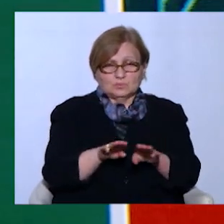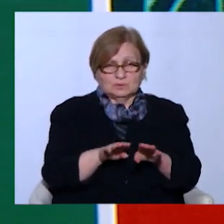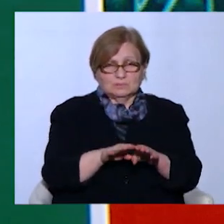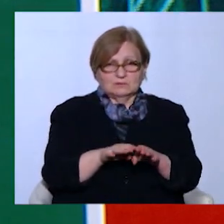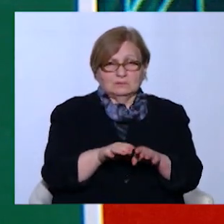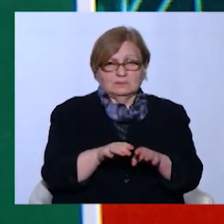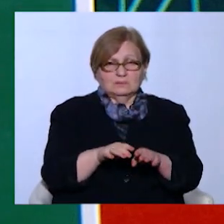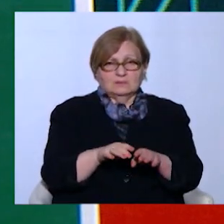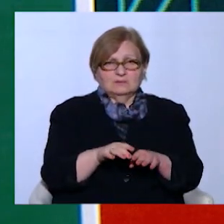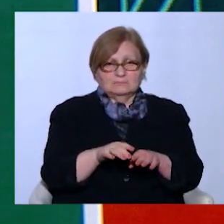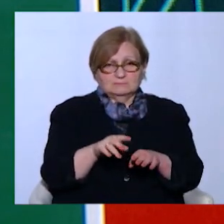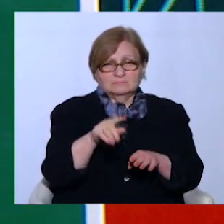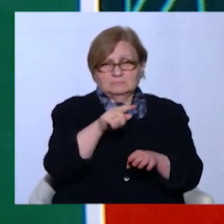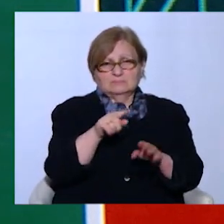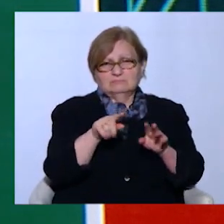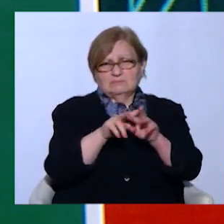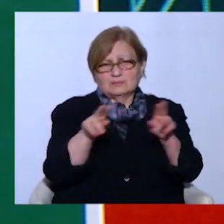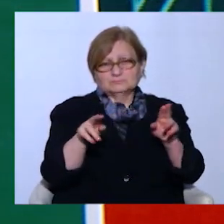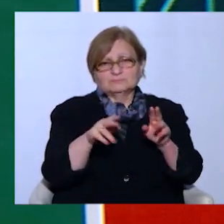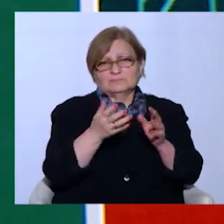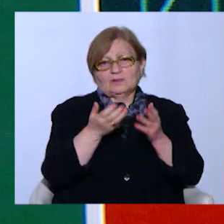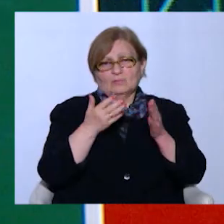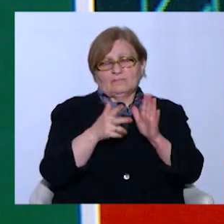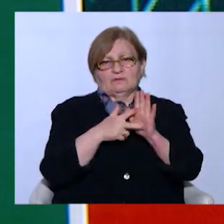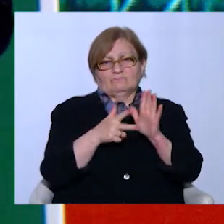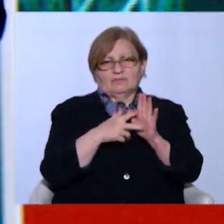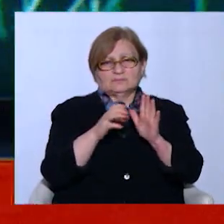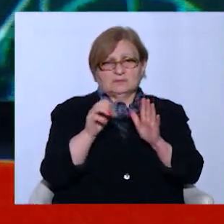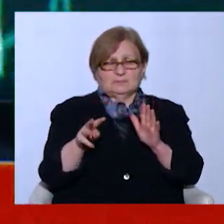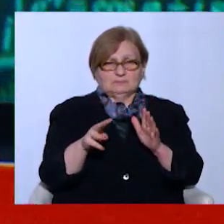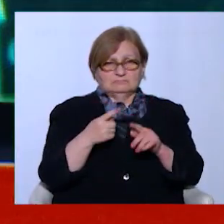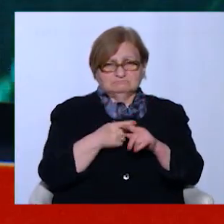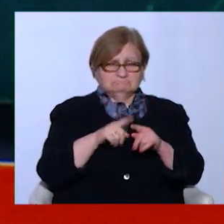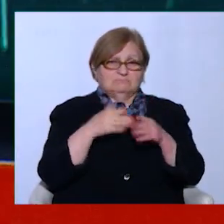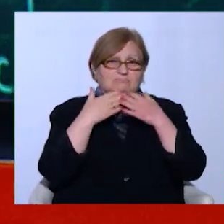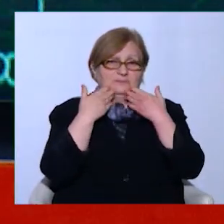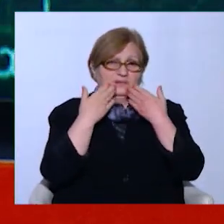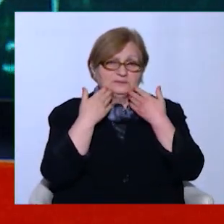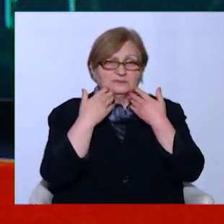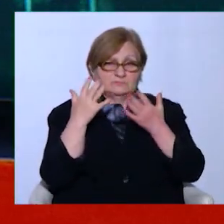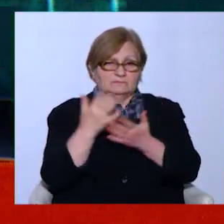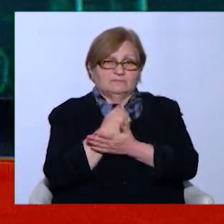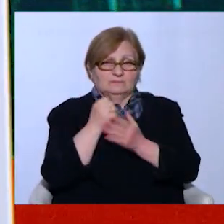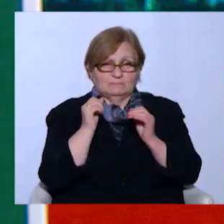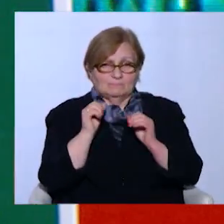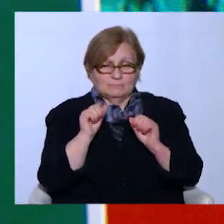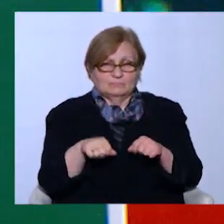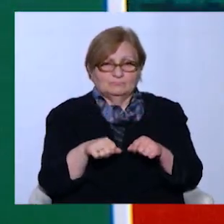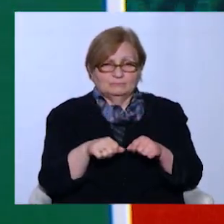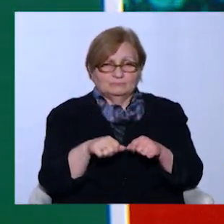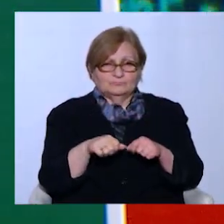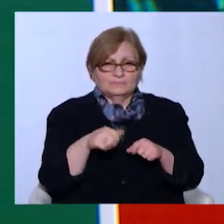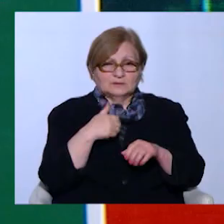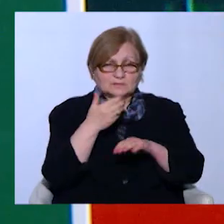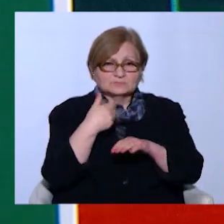AC უდრის BD-ს და უდრის 8-ს. ესე იგი, ესე მარტივად სამკუთხედების ტოლობის პირველი ნიშნით